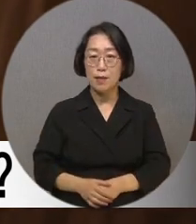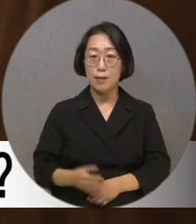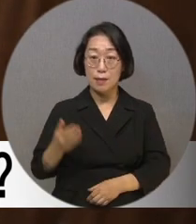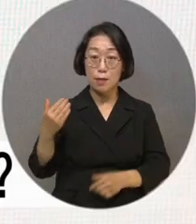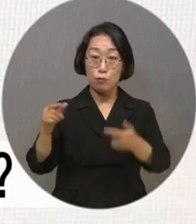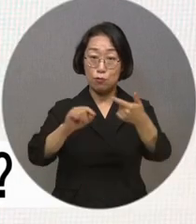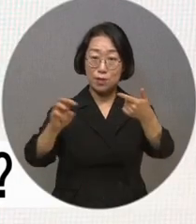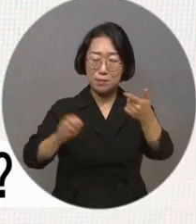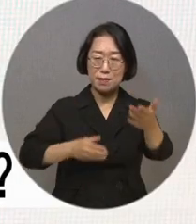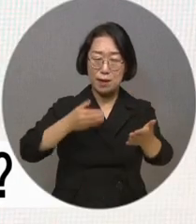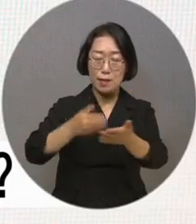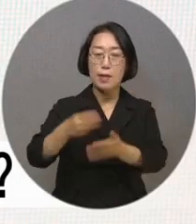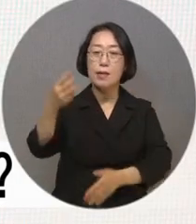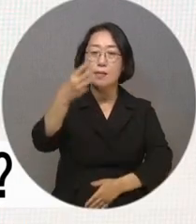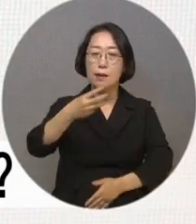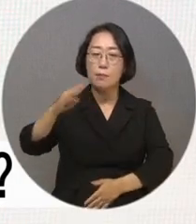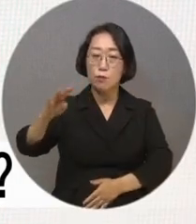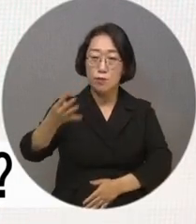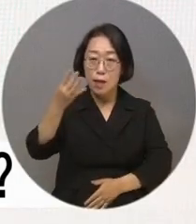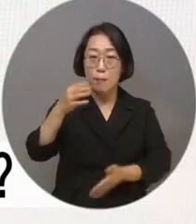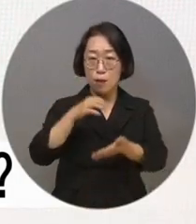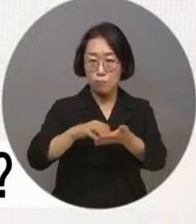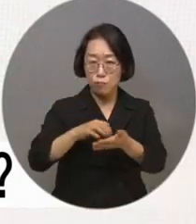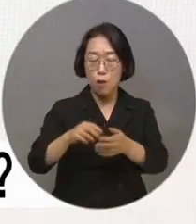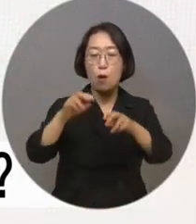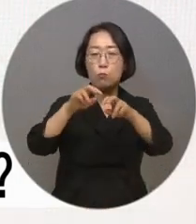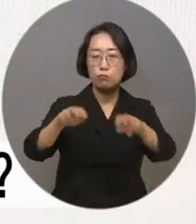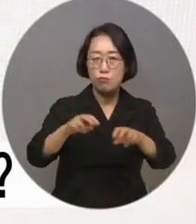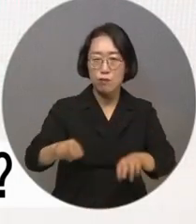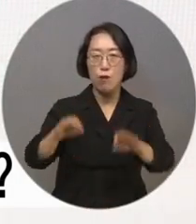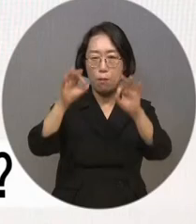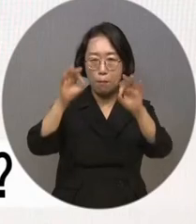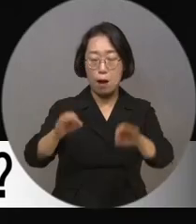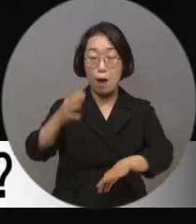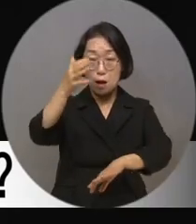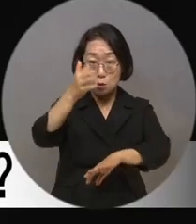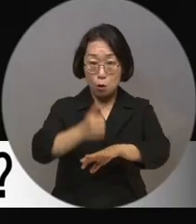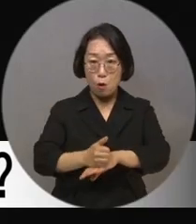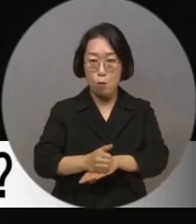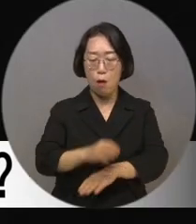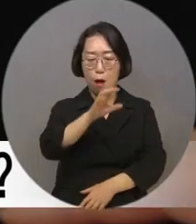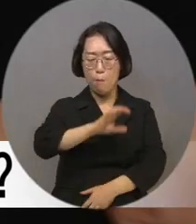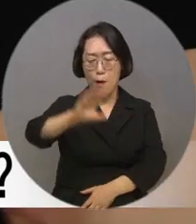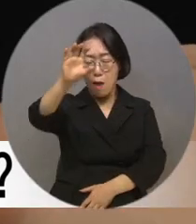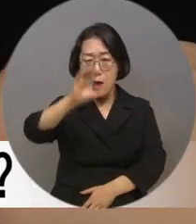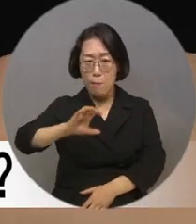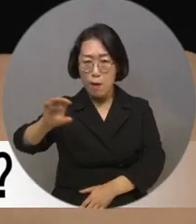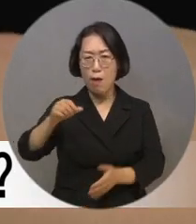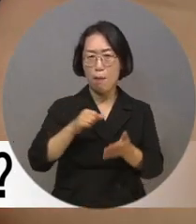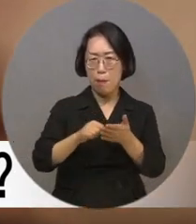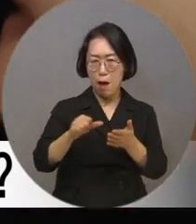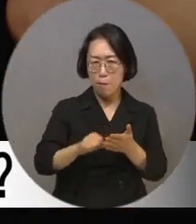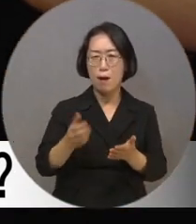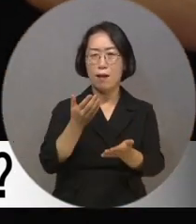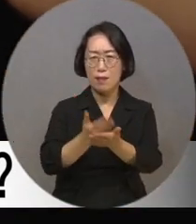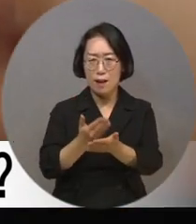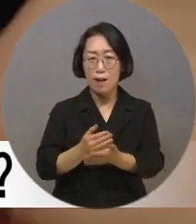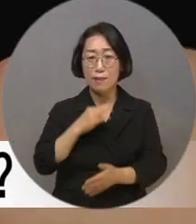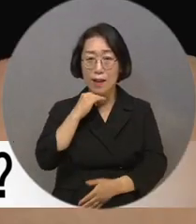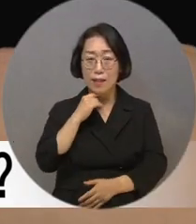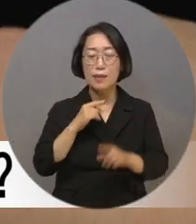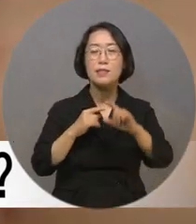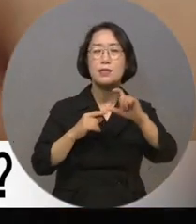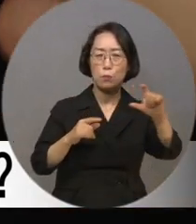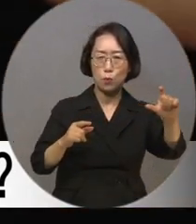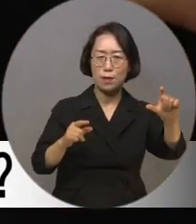신청된 3,488건을 분석했습니다. 그 결과 게시물 삭제 요청자 수가 가장 많았던 연령은